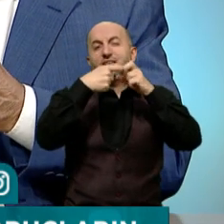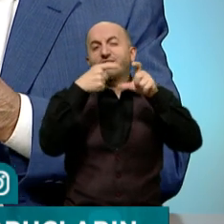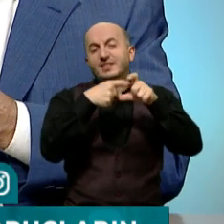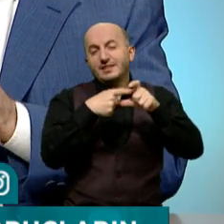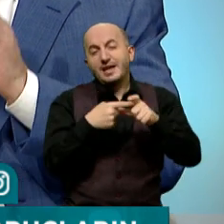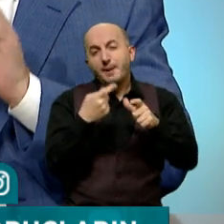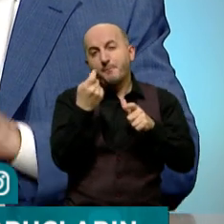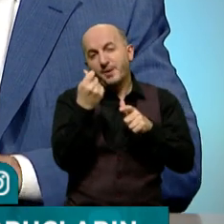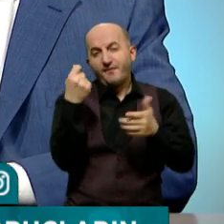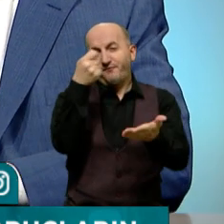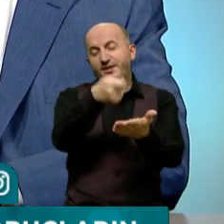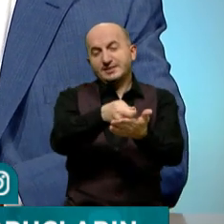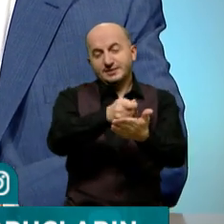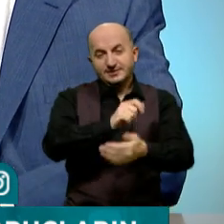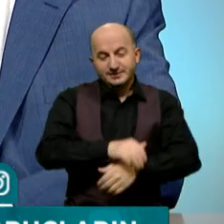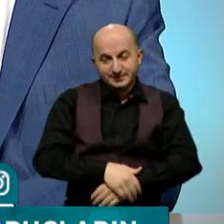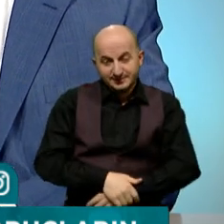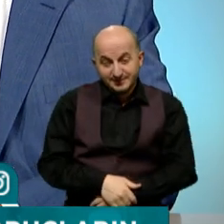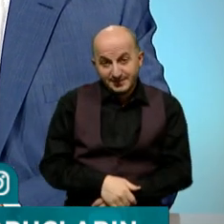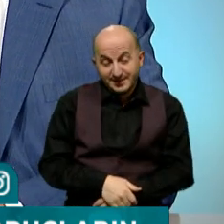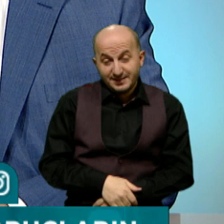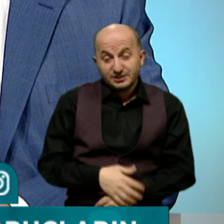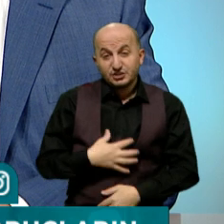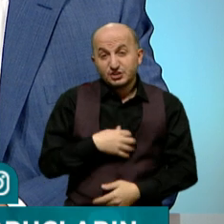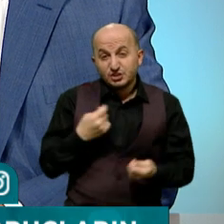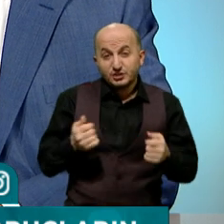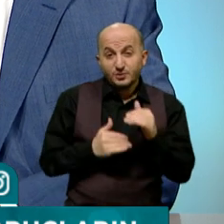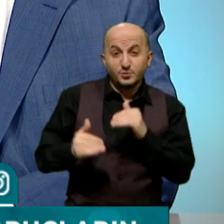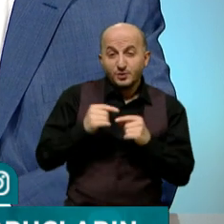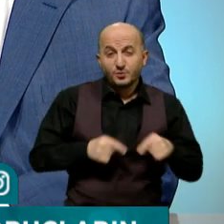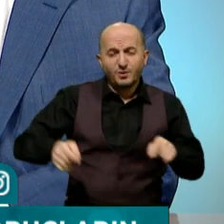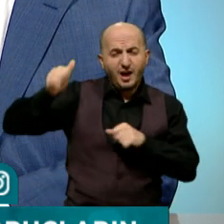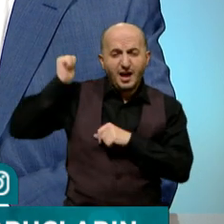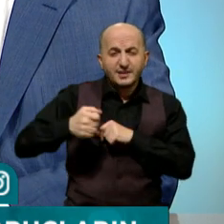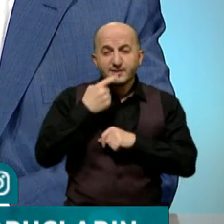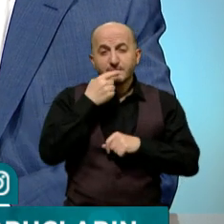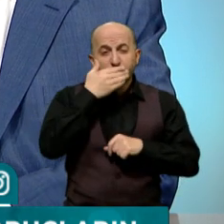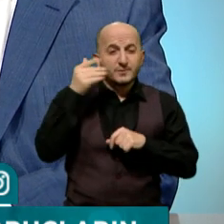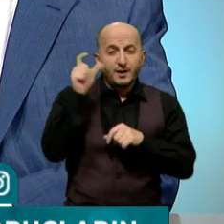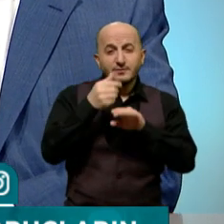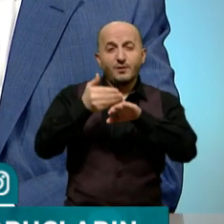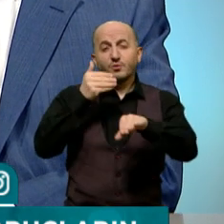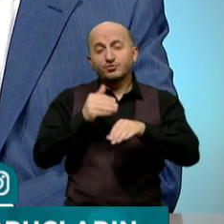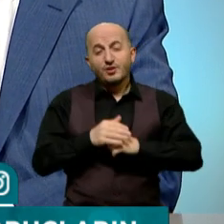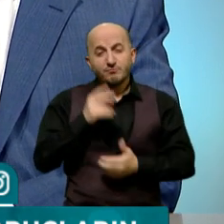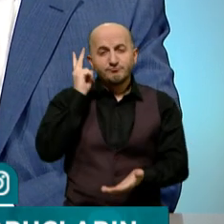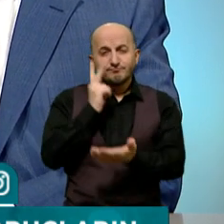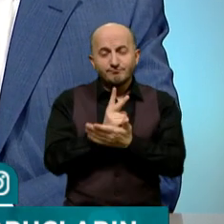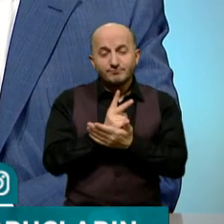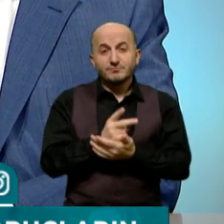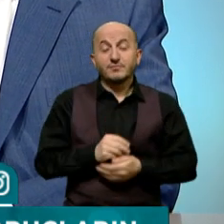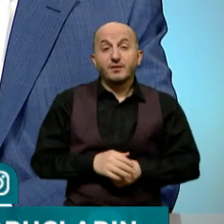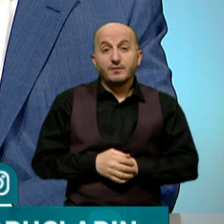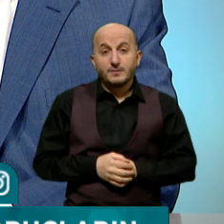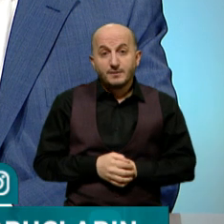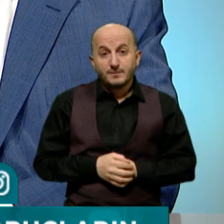fitre miktarı fidye verir. Hı hı. Bunu Din İşleri Yüksek Kurulu her yıl Ramazan ayı gelmeden bir ay önce